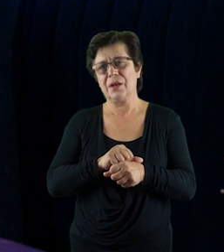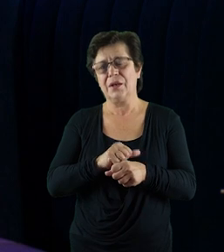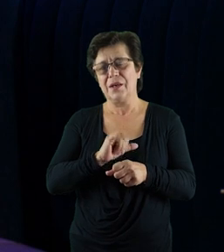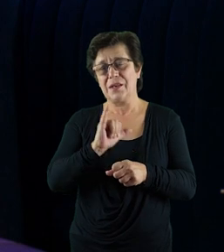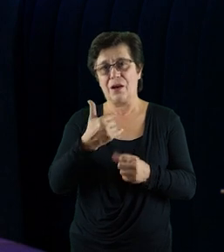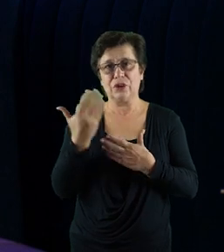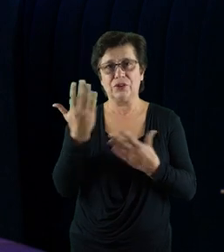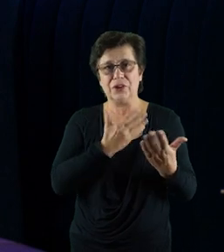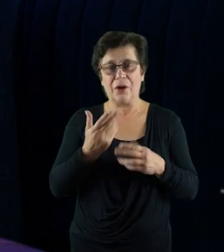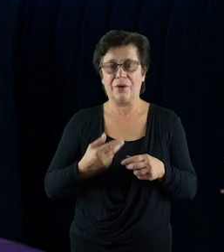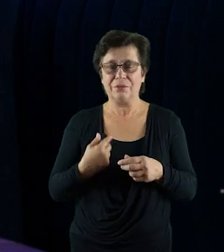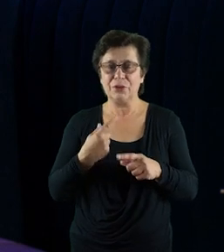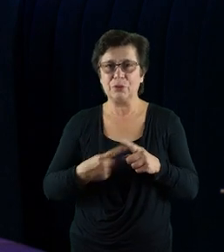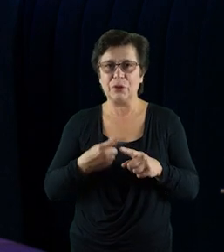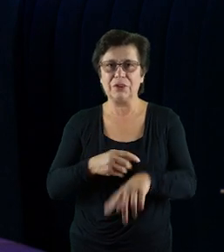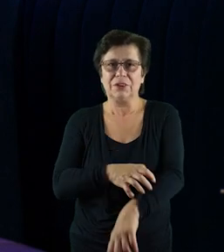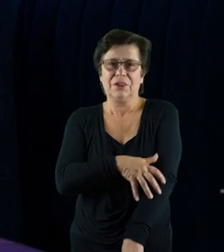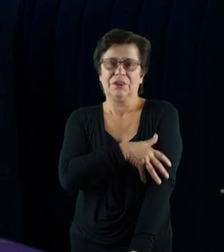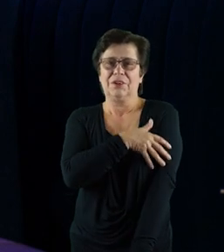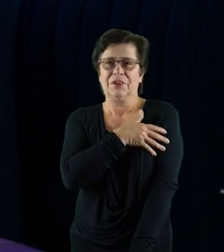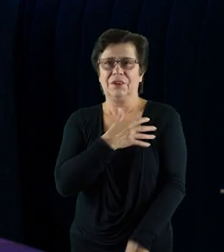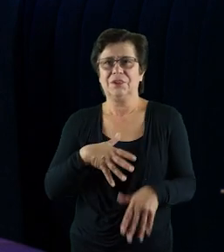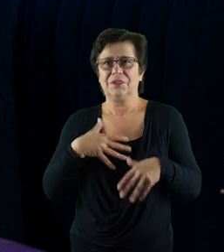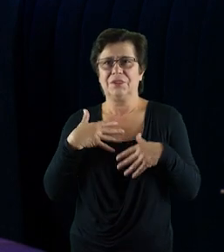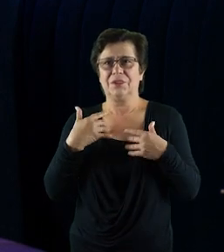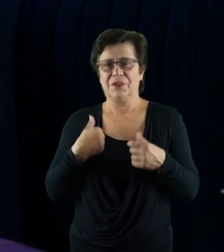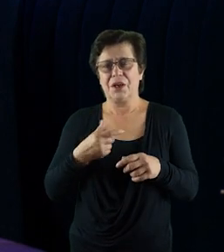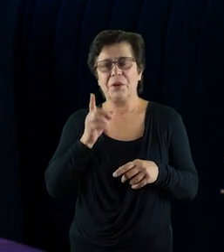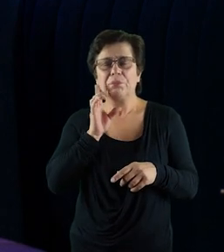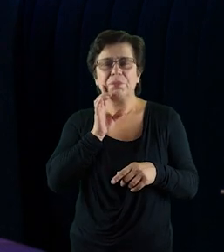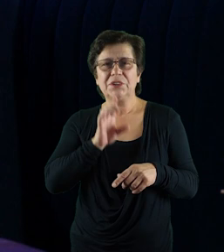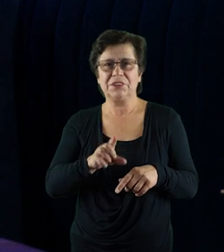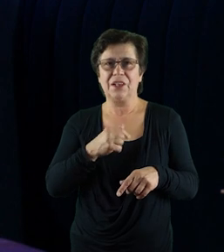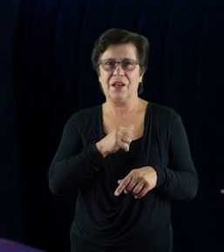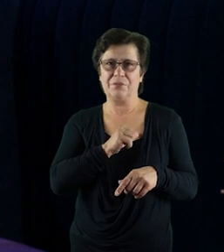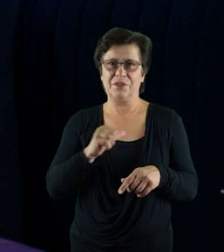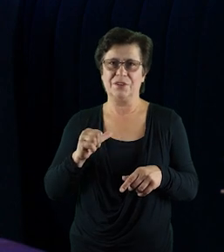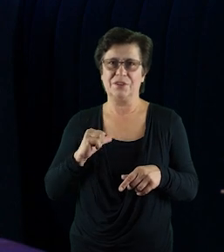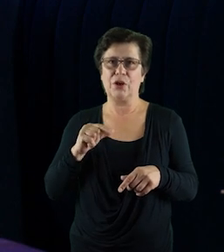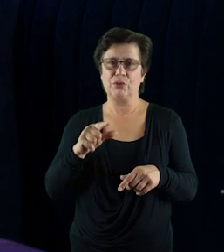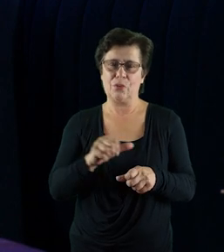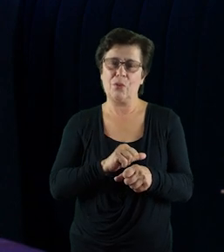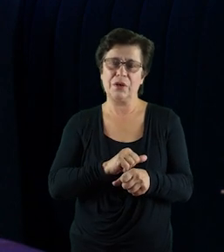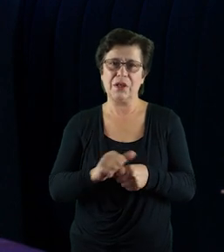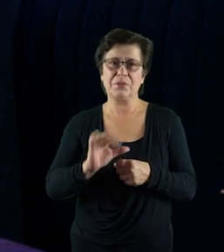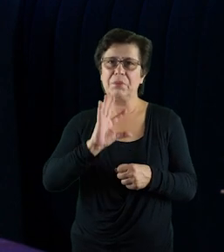dreszcze. I to jest, przyznam się do tego, to jest po prostu wielka